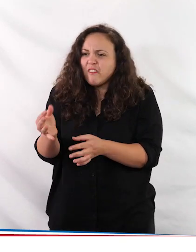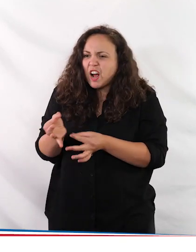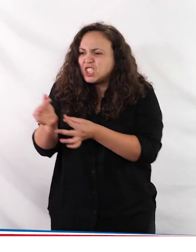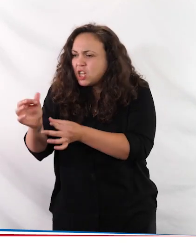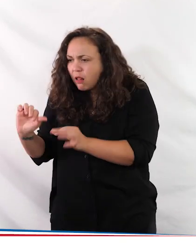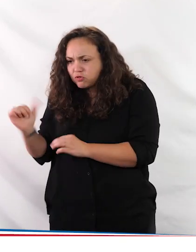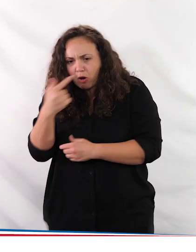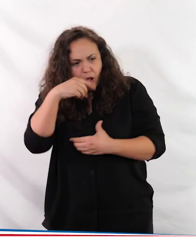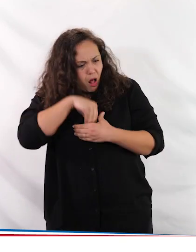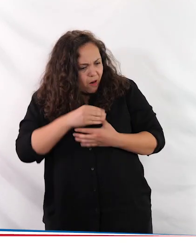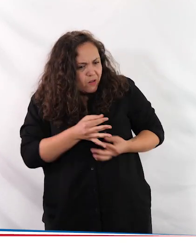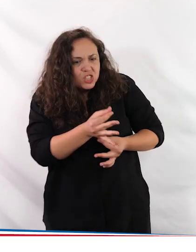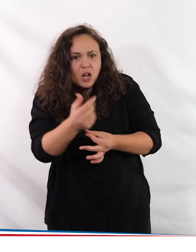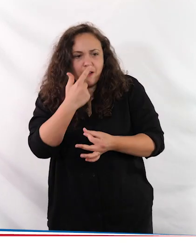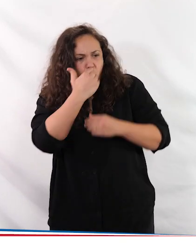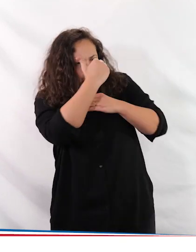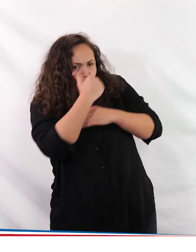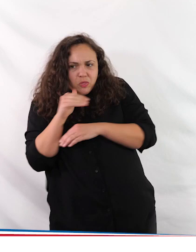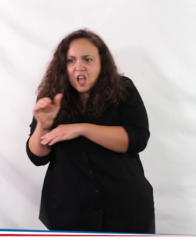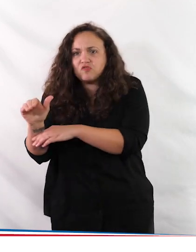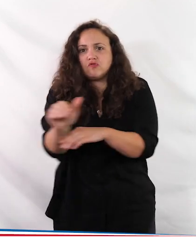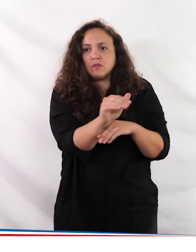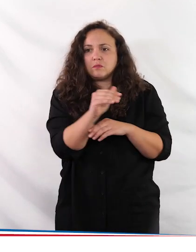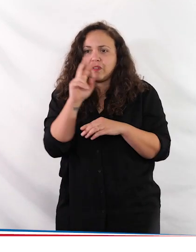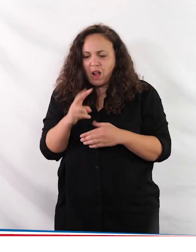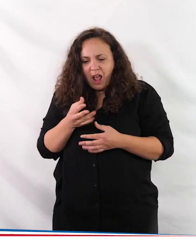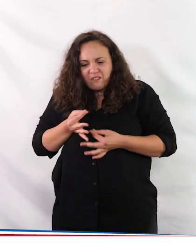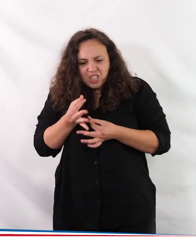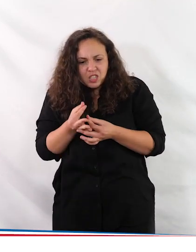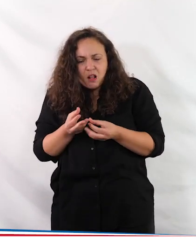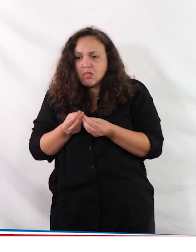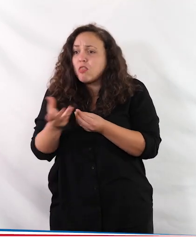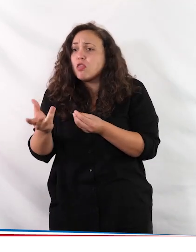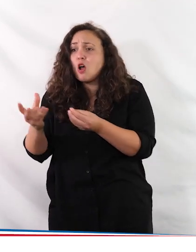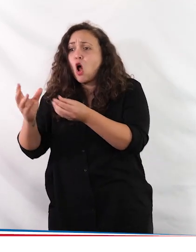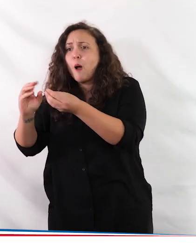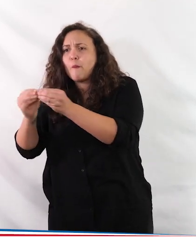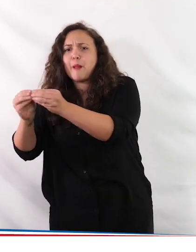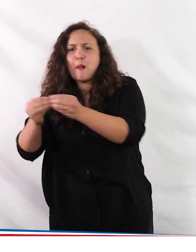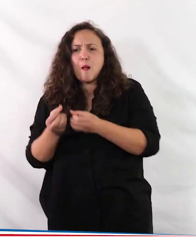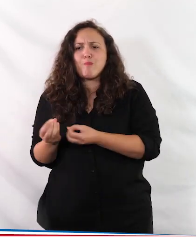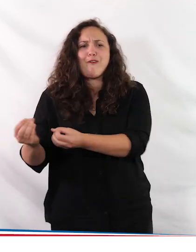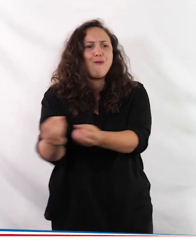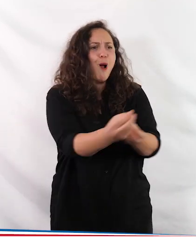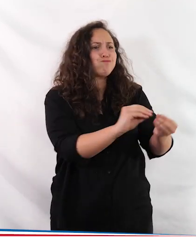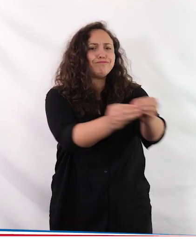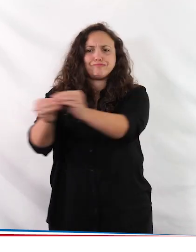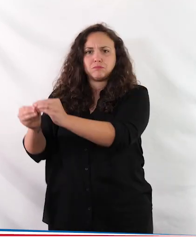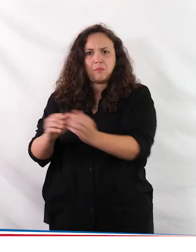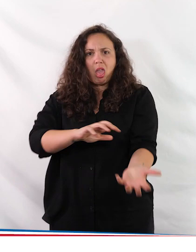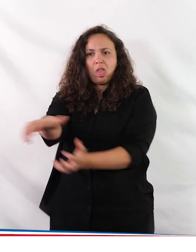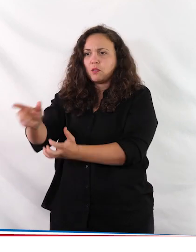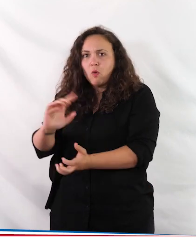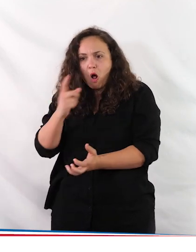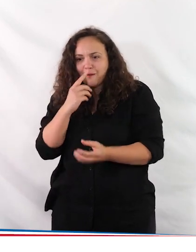fragilité, elle ne nous pose pas de problème collectif. Quand on la prend en compte, elle nous renforce collectivement.